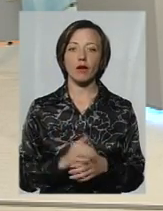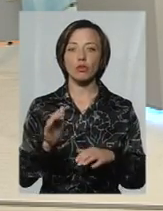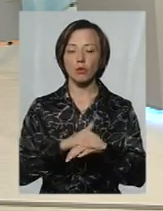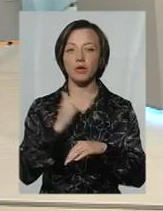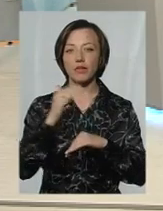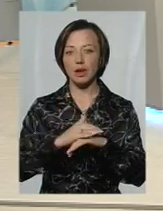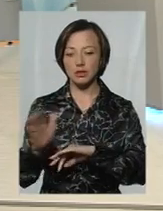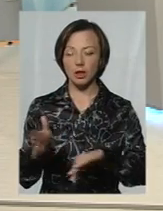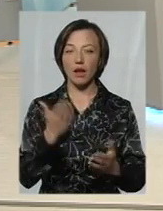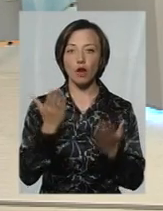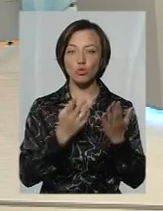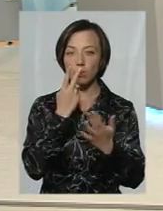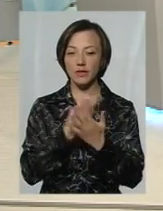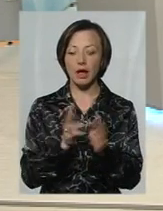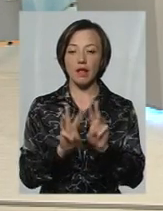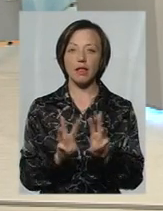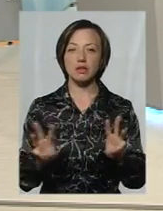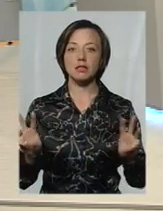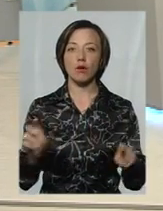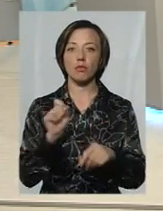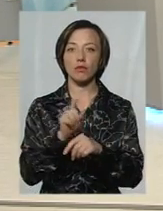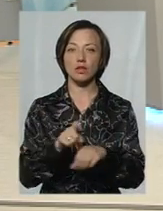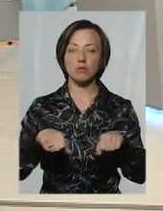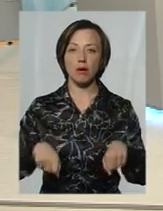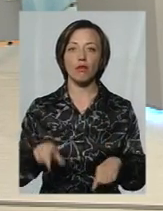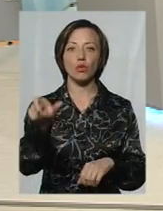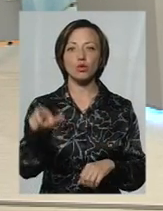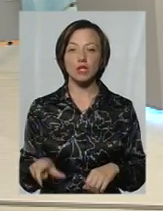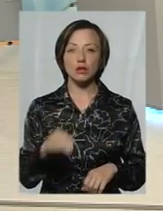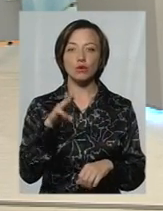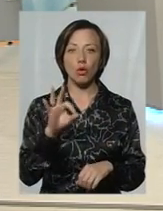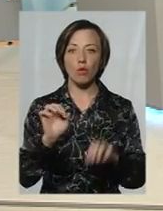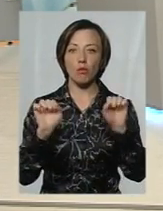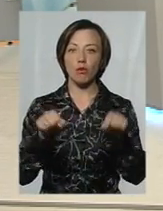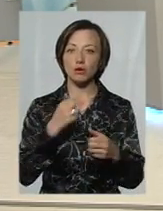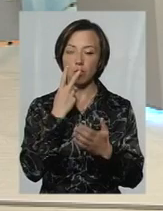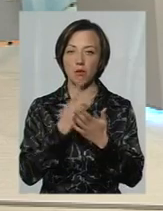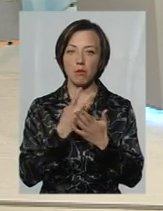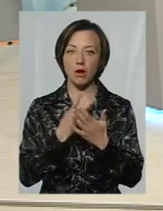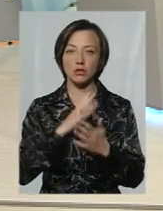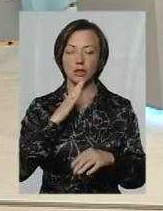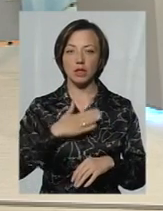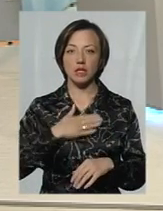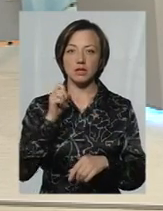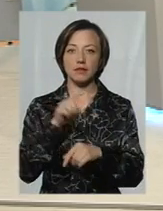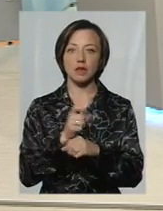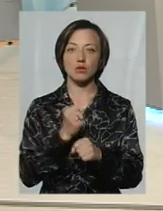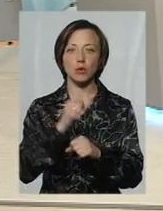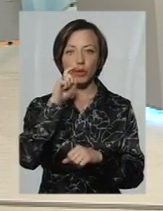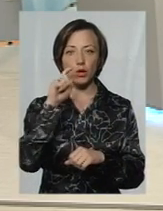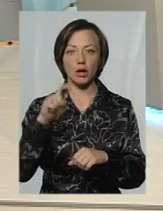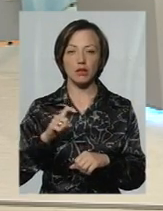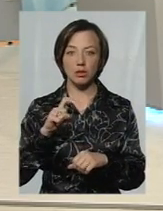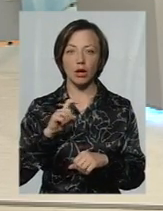на сайт Уповноваженого Верховної Ради з прав людини, то можна побачити таку цитату: «Наше завдання – зробити Україну